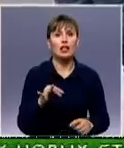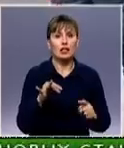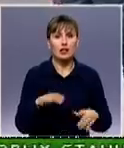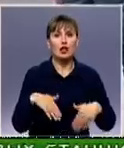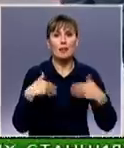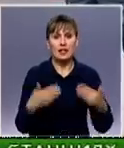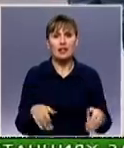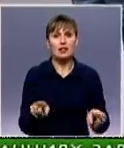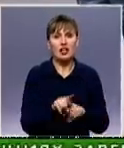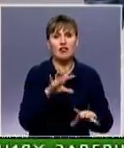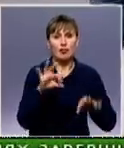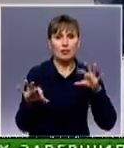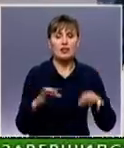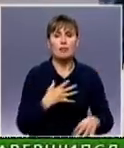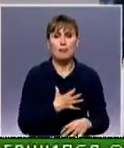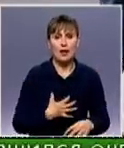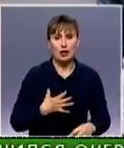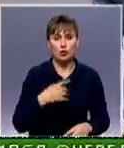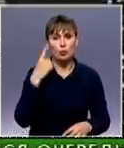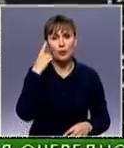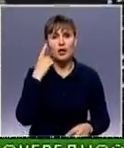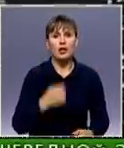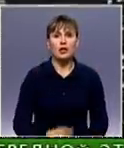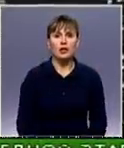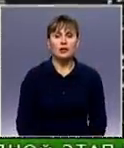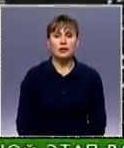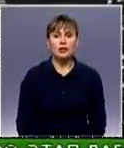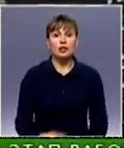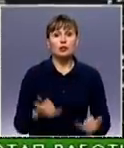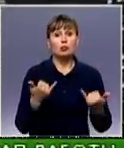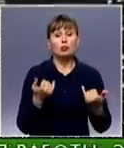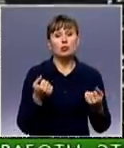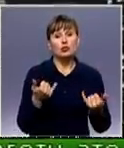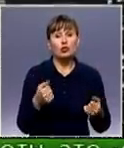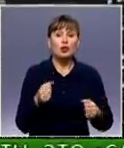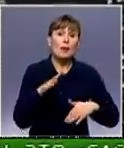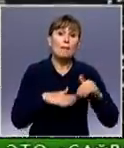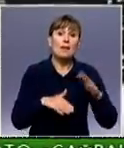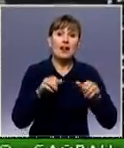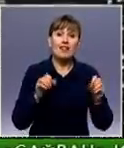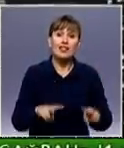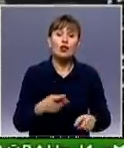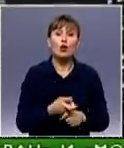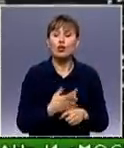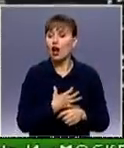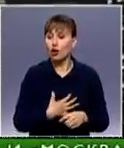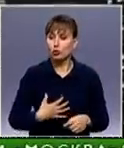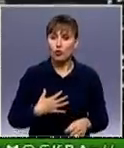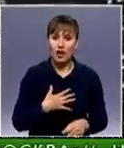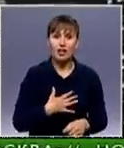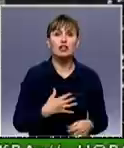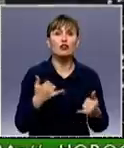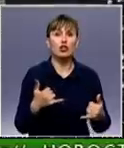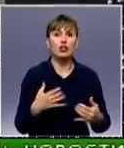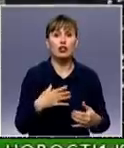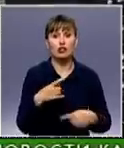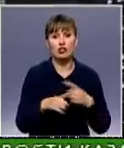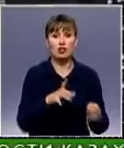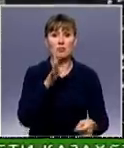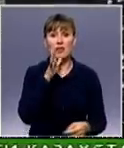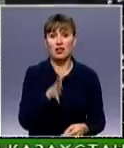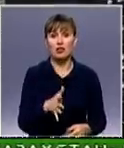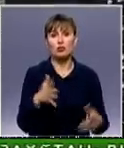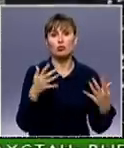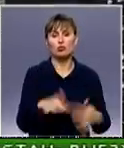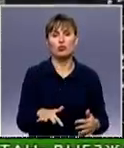выбору «Альма-Матер» основательно. Может быть, сегодня эта профессия, она актуальна, может быть, она сегодня востребована, но через 5 лет